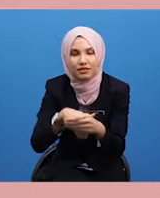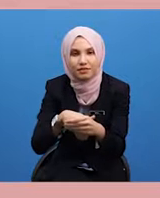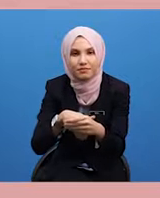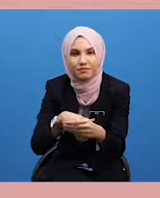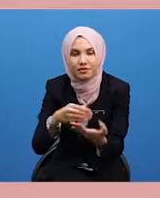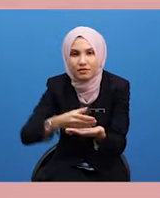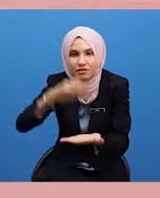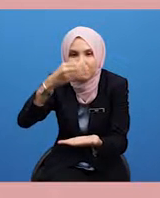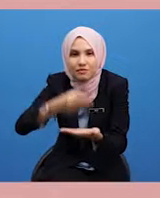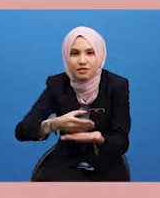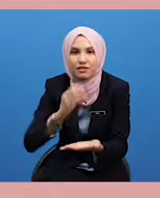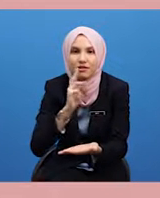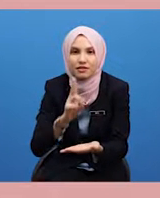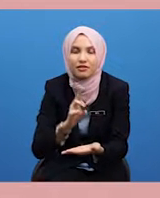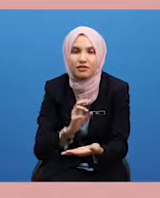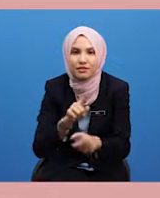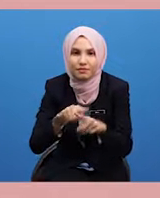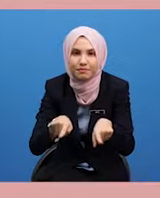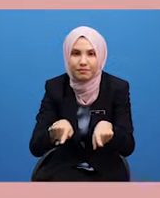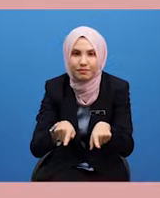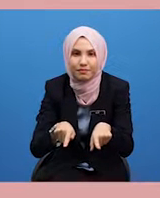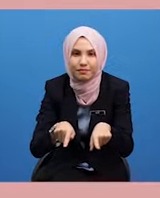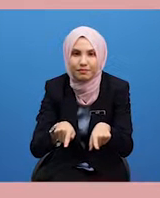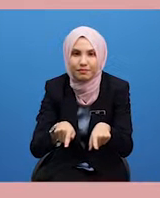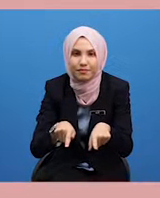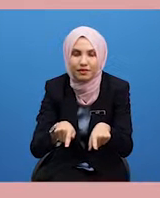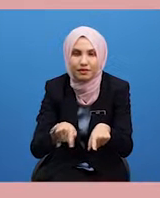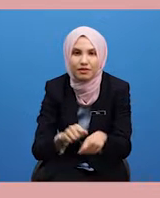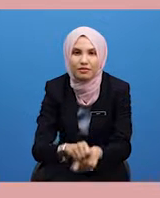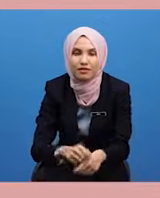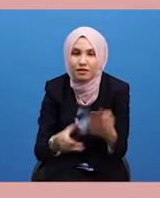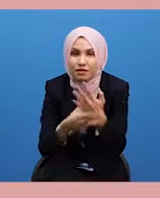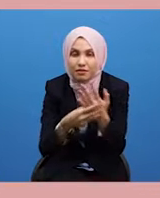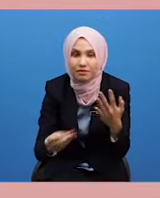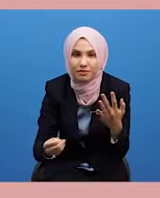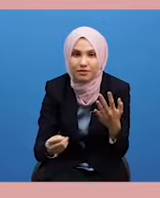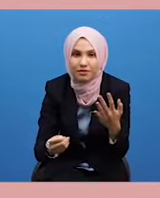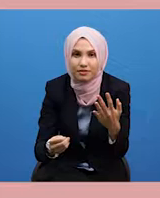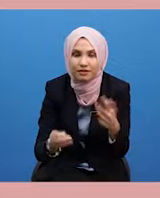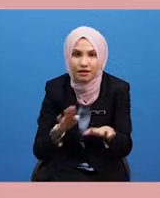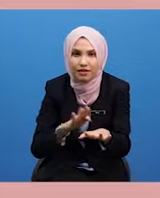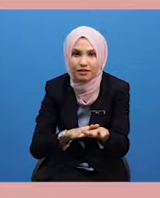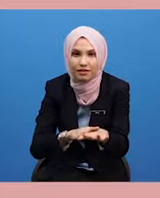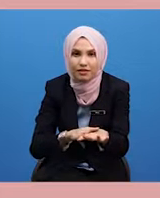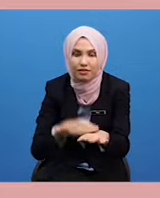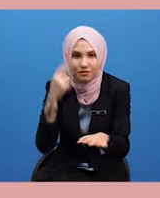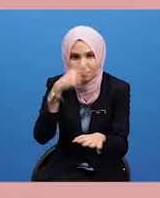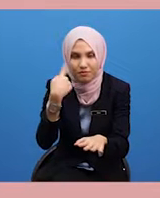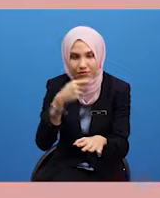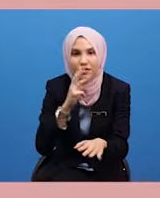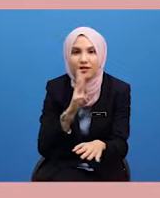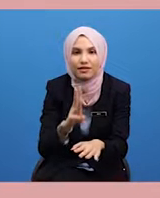itu. Akan tetapi, anda telah letak sedikit minyak di atas permukaan air.